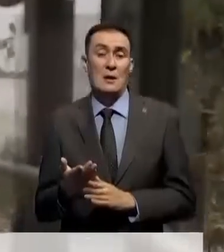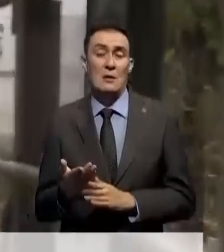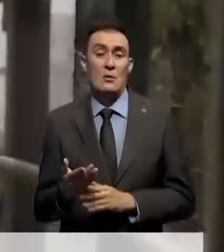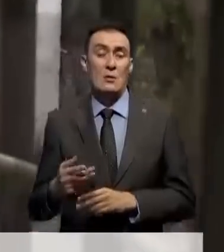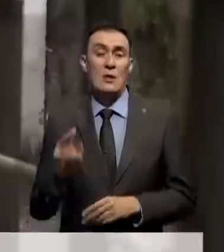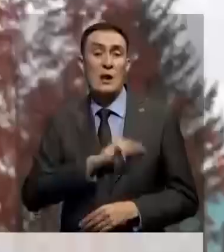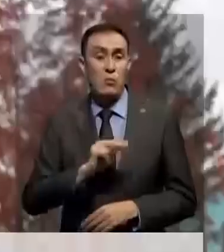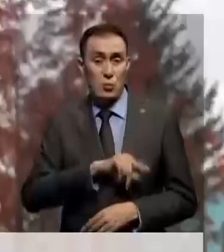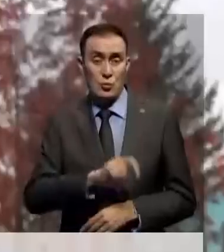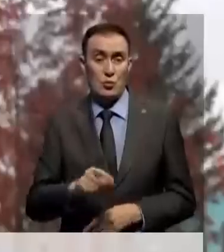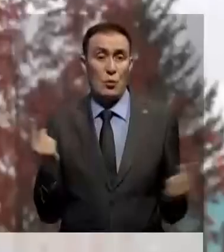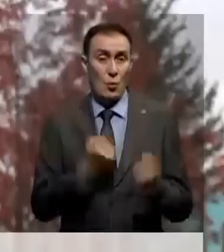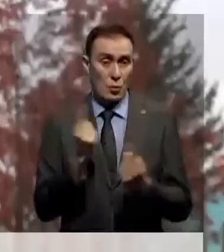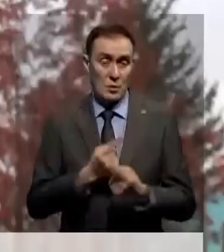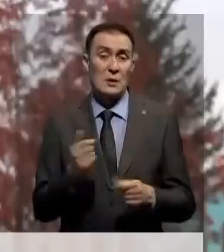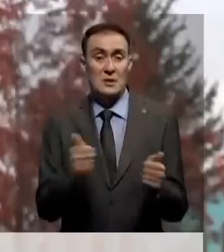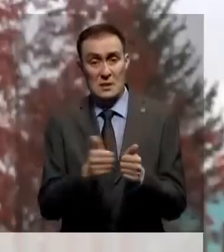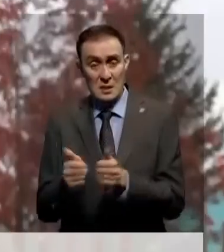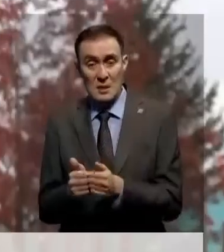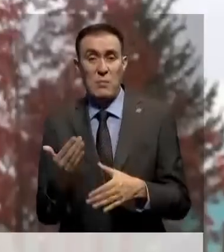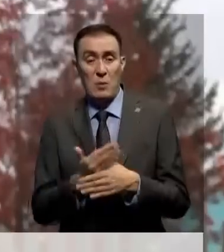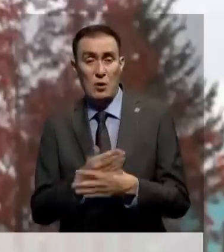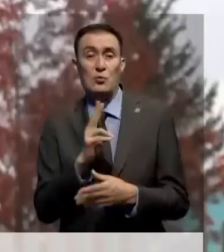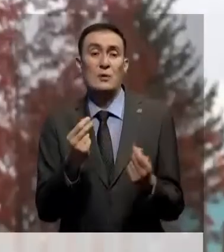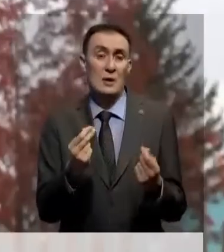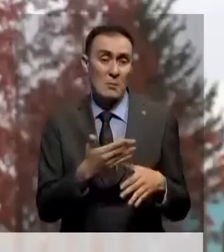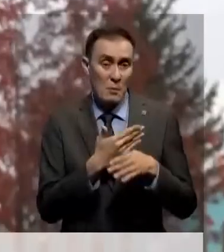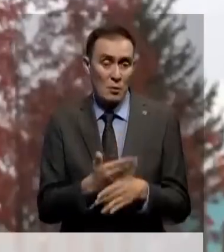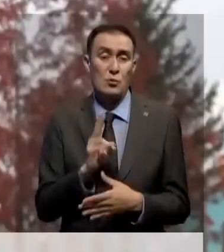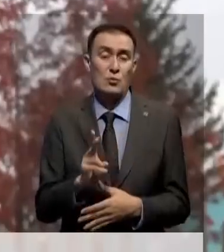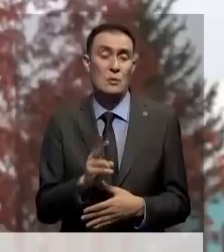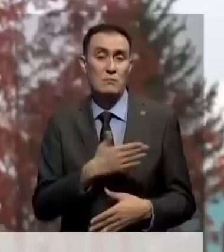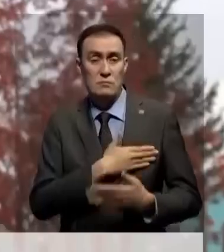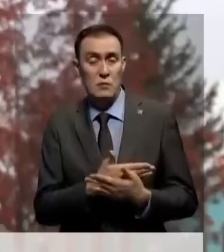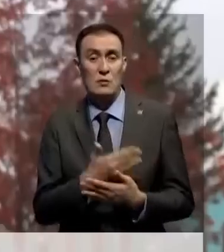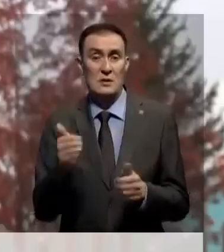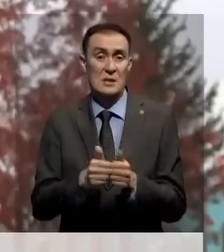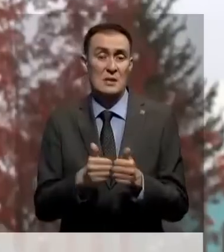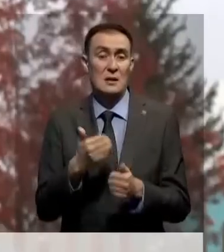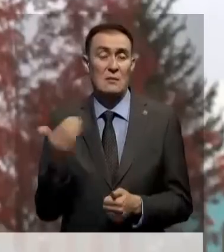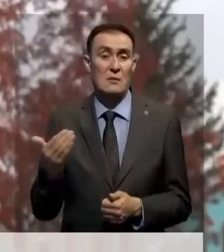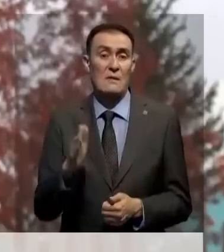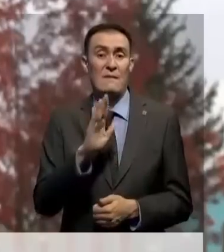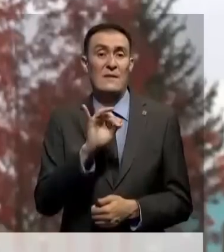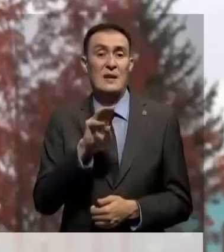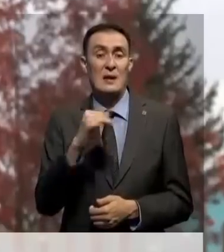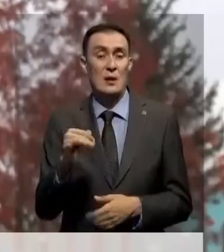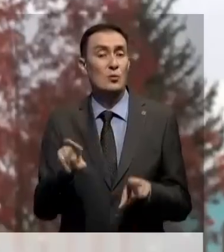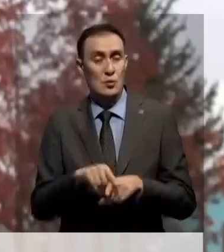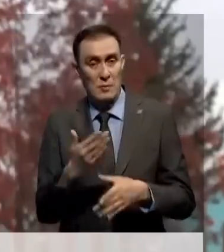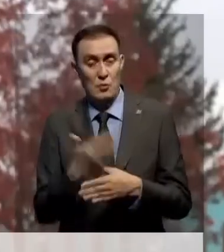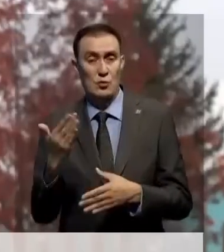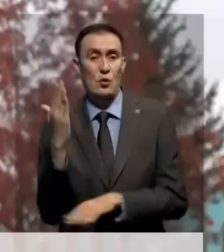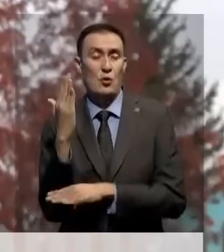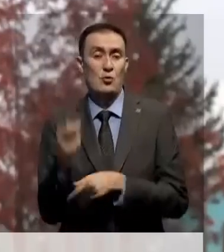ходят на работу люди. Ну, соседи помогали, кто деньгами, кто что там, в общем-то. Вот этот сосед Виталий тоже помог. Он